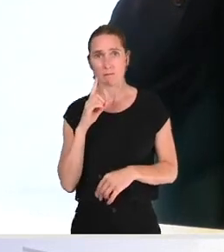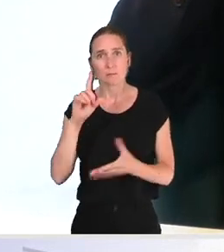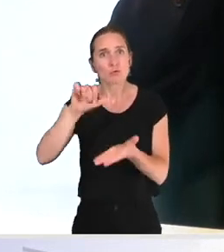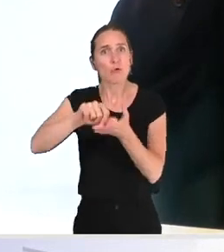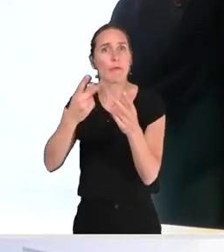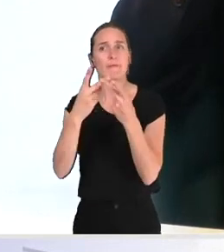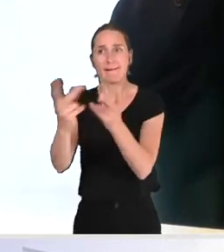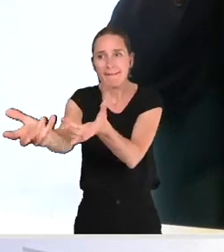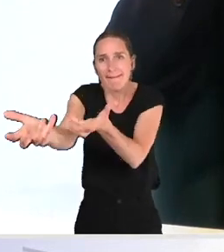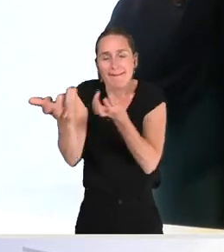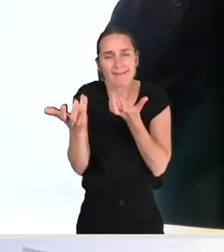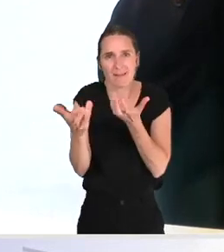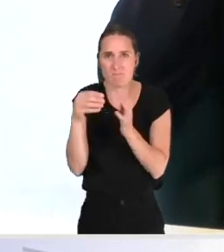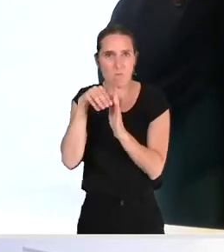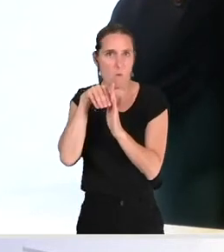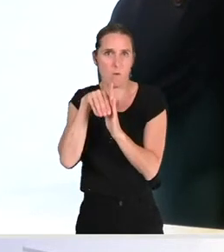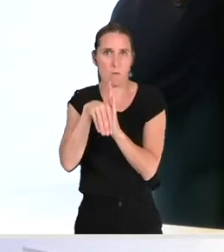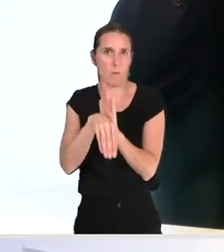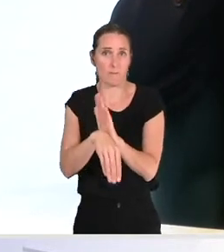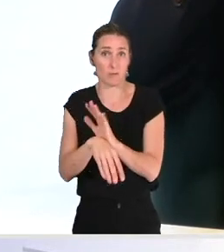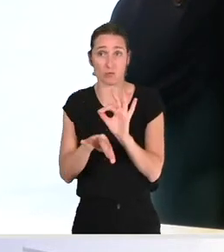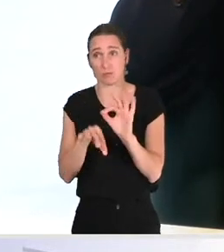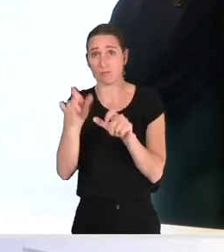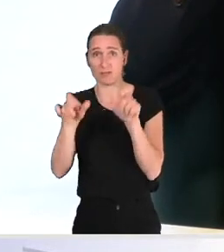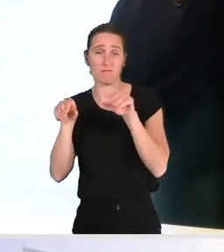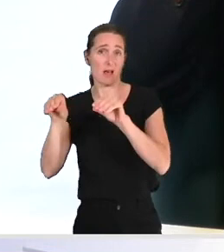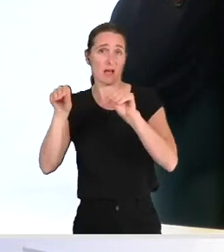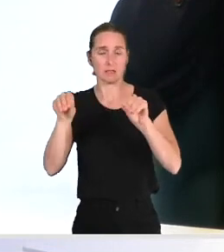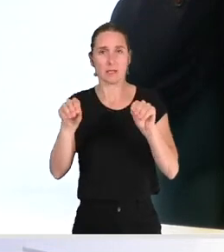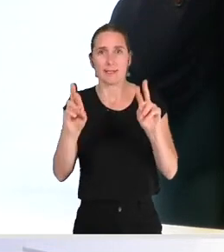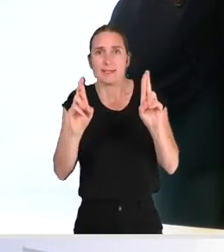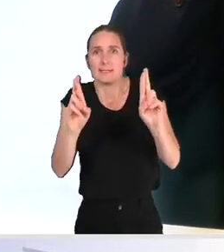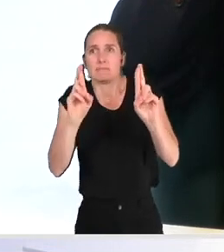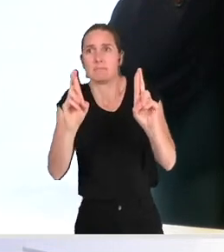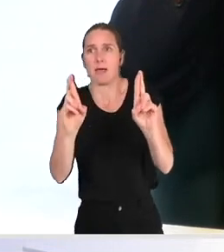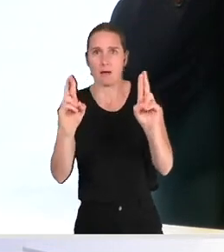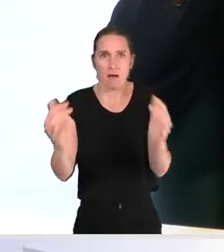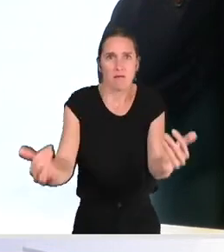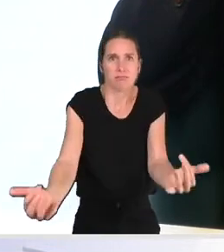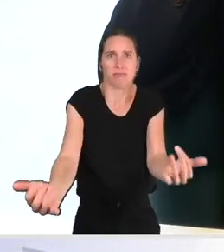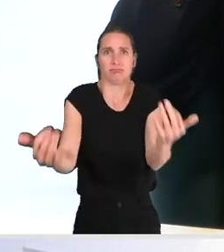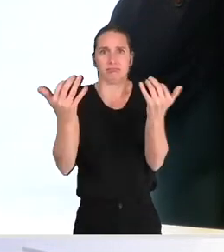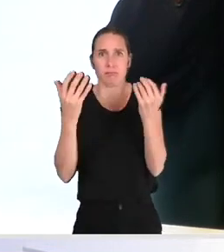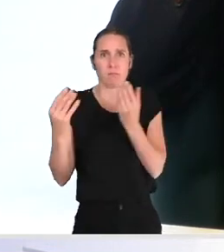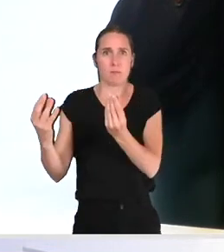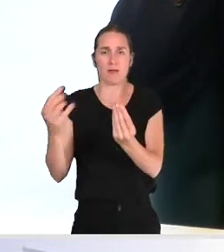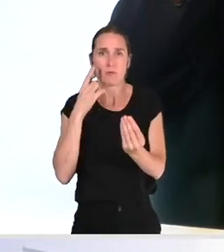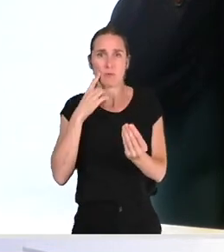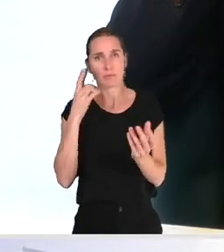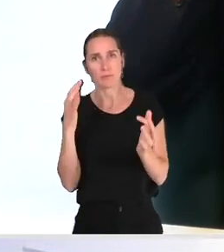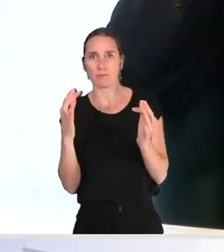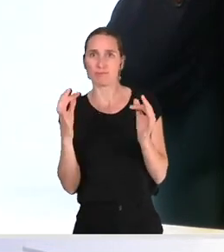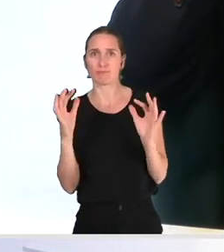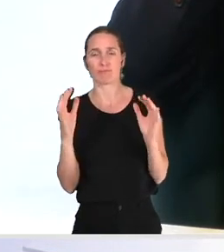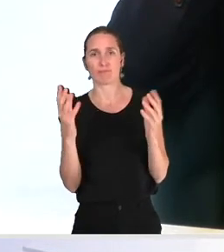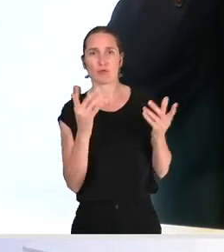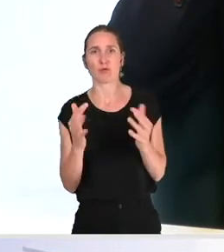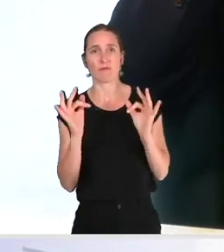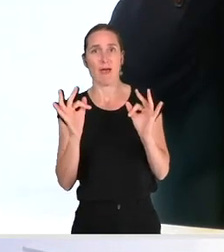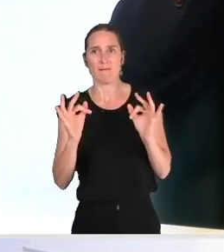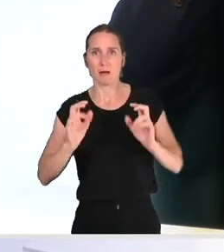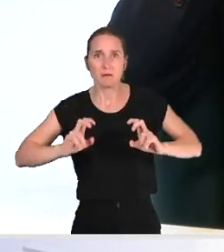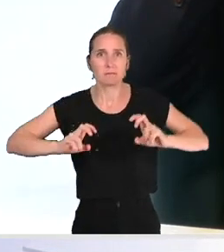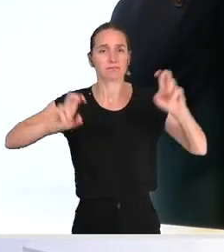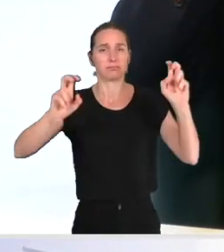baisse de leur chiffre d'affaires de remonter la pente. C'est très dommageable à l'heure où fleurissent d'ailleurs des centres commerciaux dans la métropole